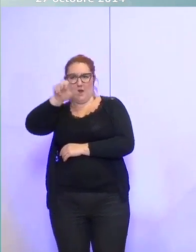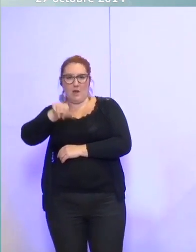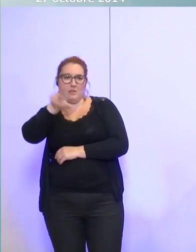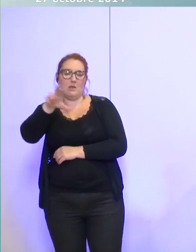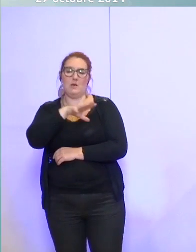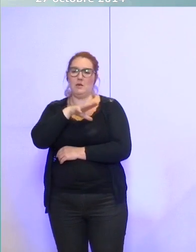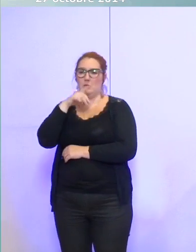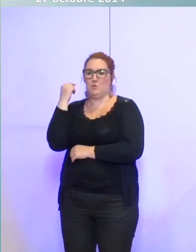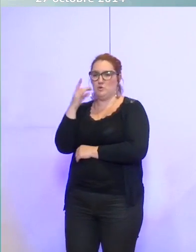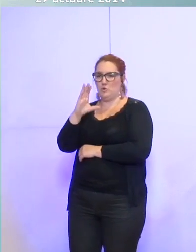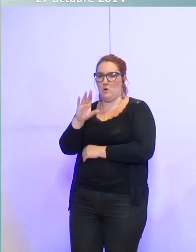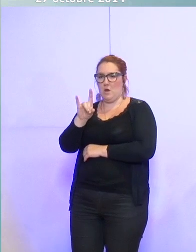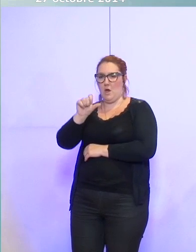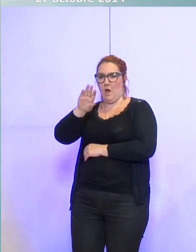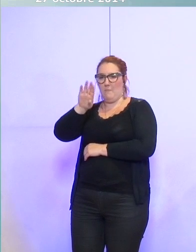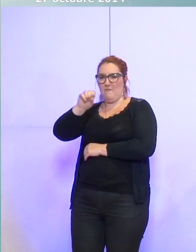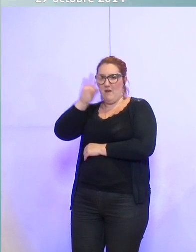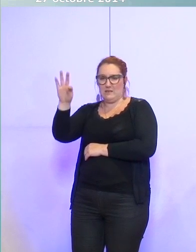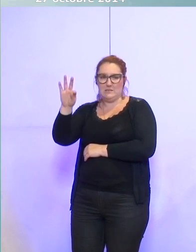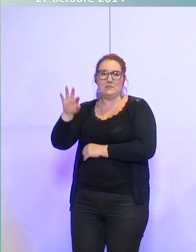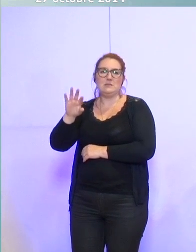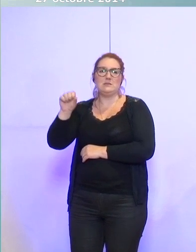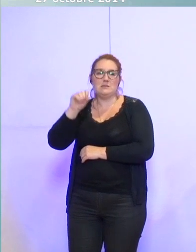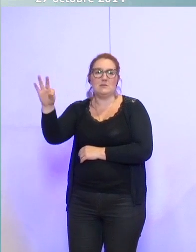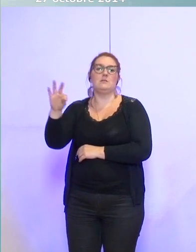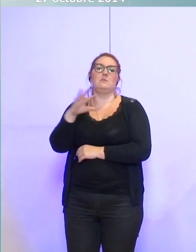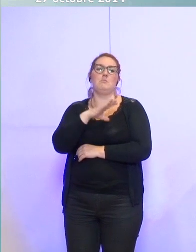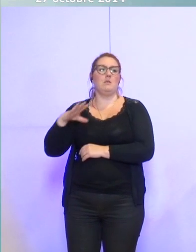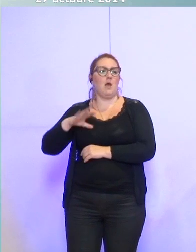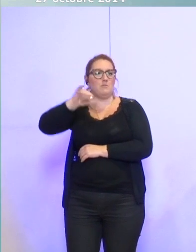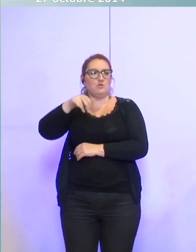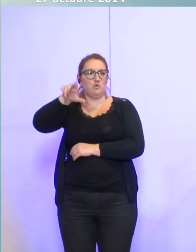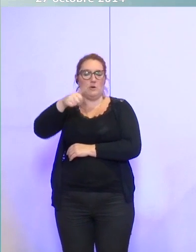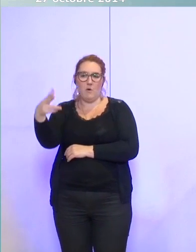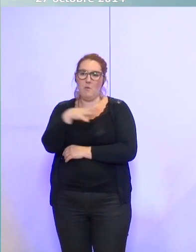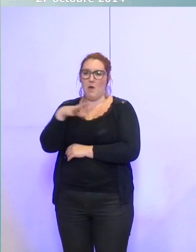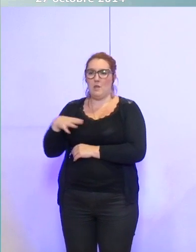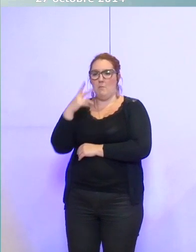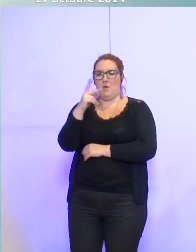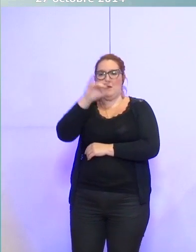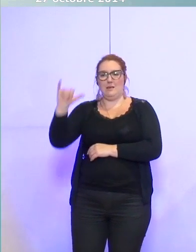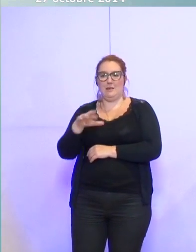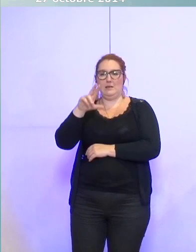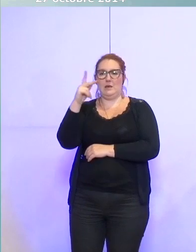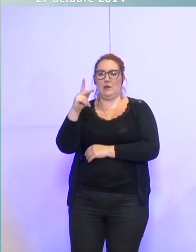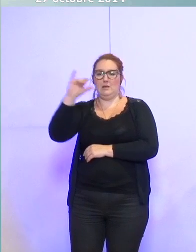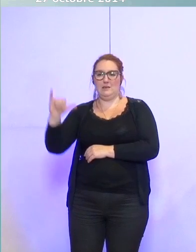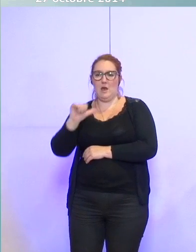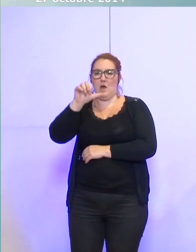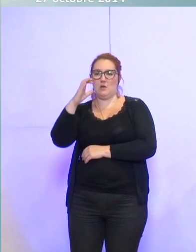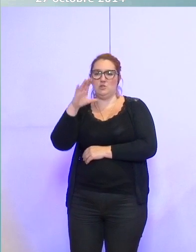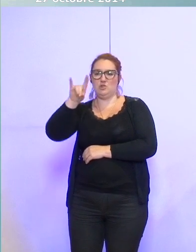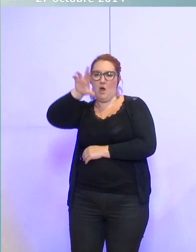Klaus Abfast, Martine Julian, Claire Kirka-Charian, Raphaël